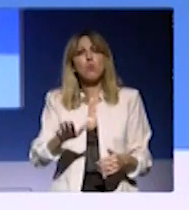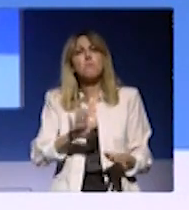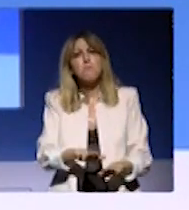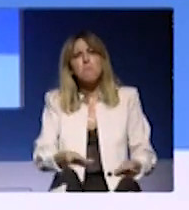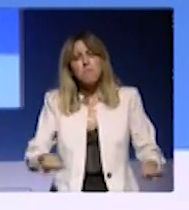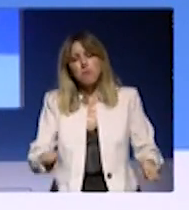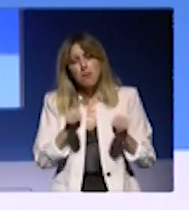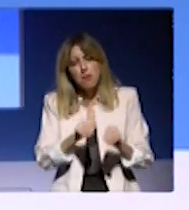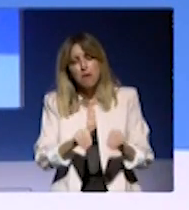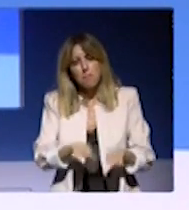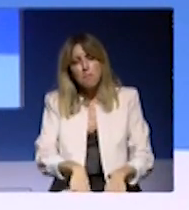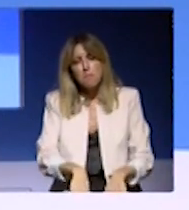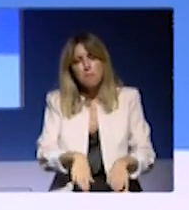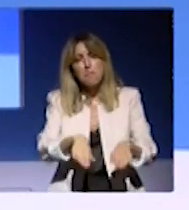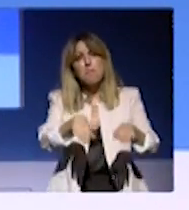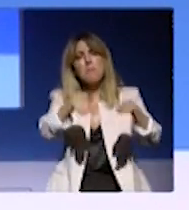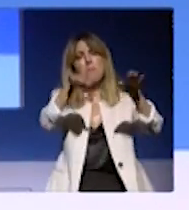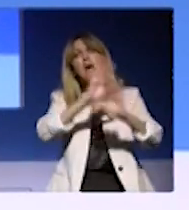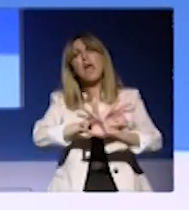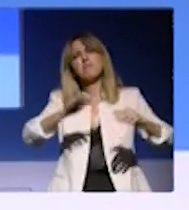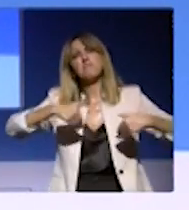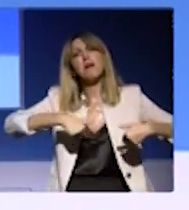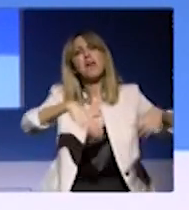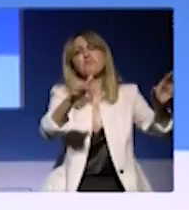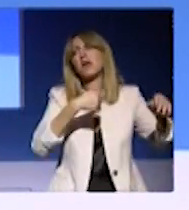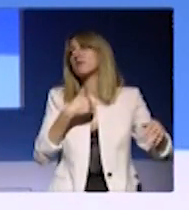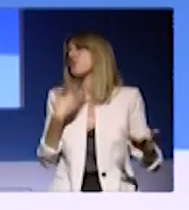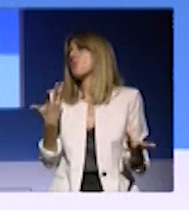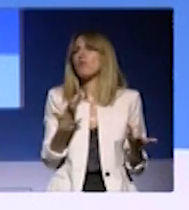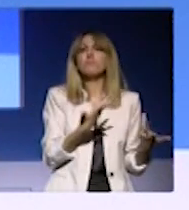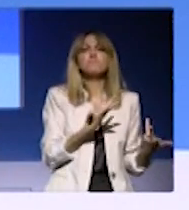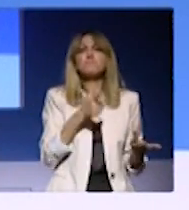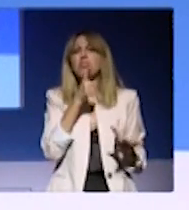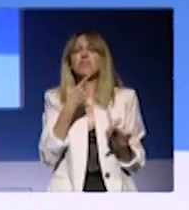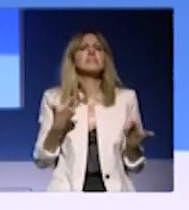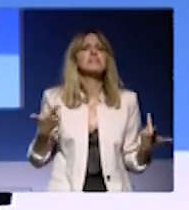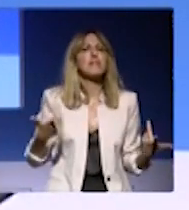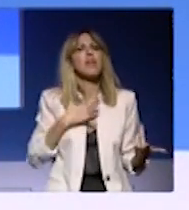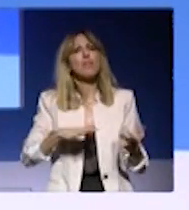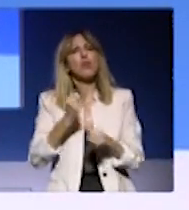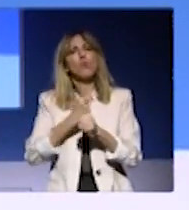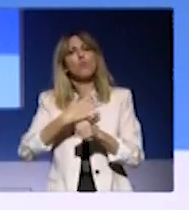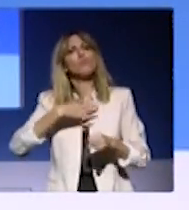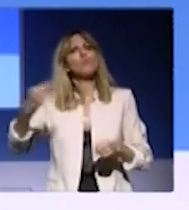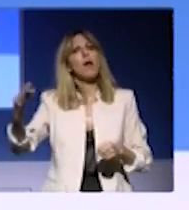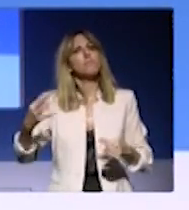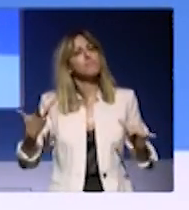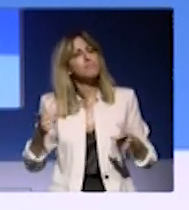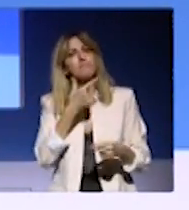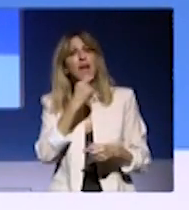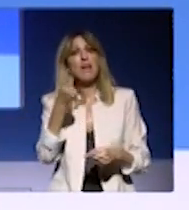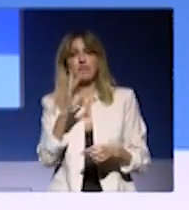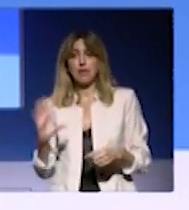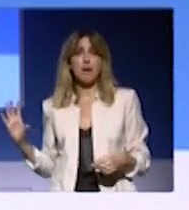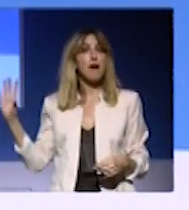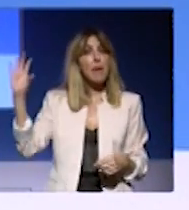πάλι να ενταχθεί στην αγορά εργασίας, αναζητώντας νέες ευκαιρίες μέσα από τις επενδυτικές